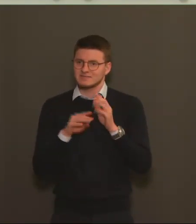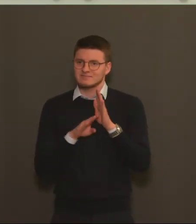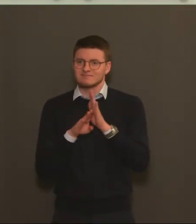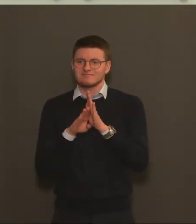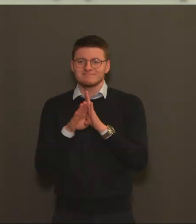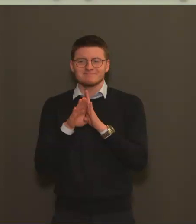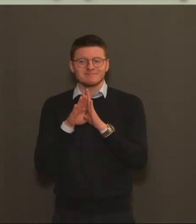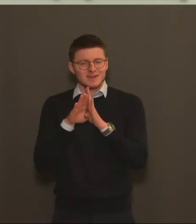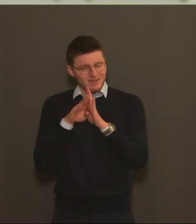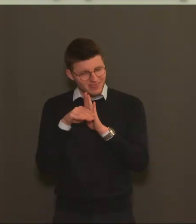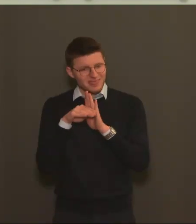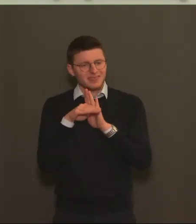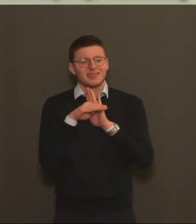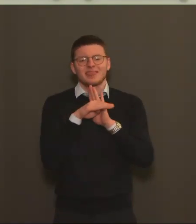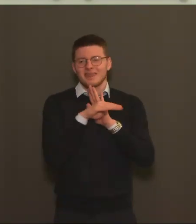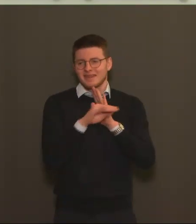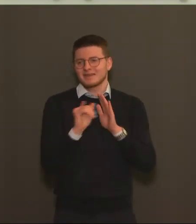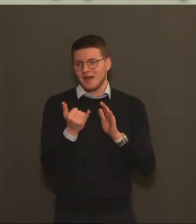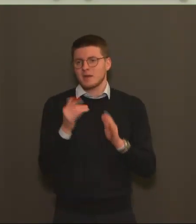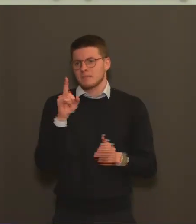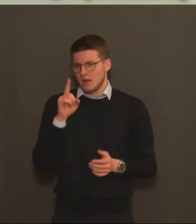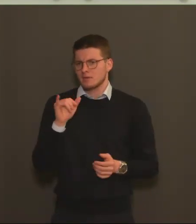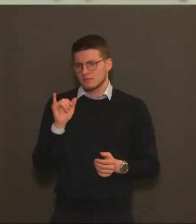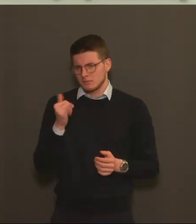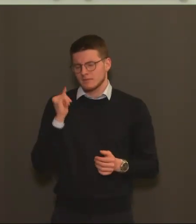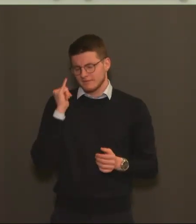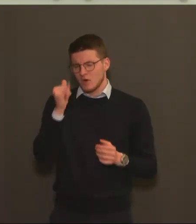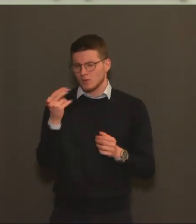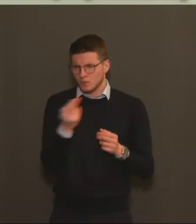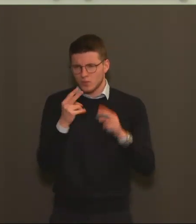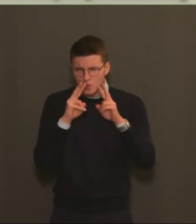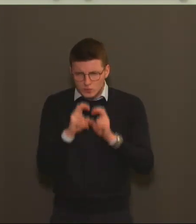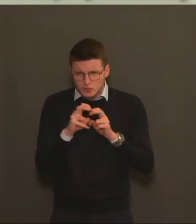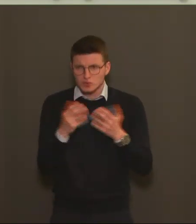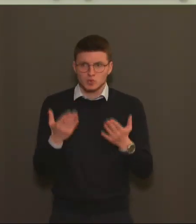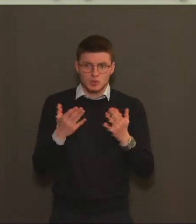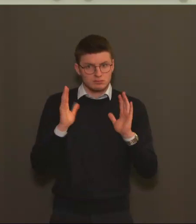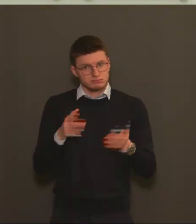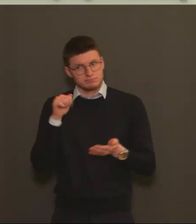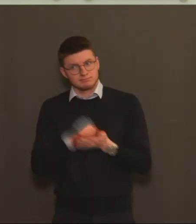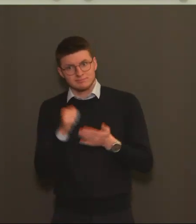verdere opvolging is noodzakelijk om tot finale conclusies te kunnen komen.